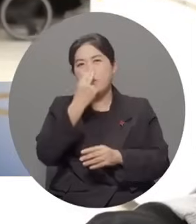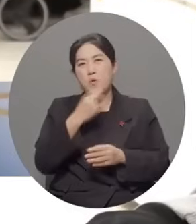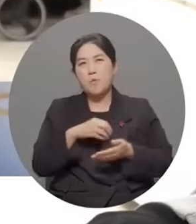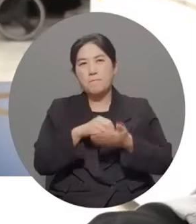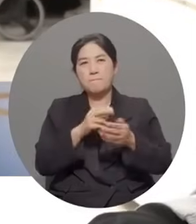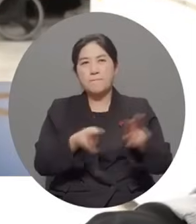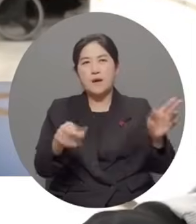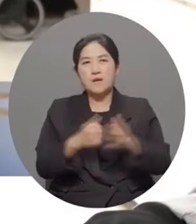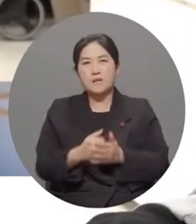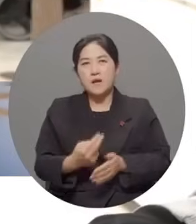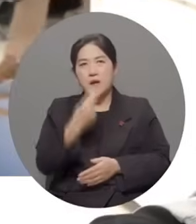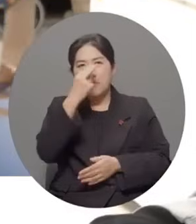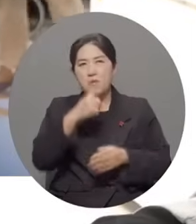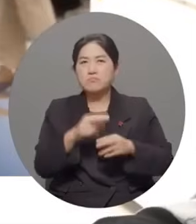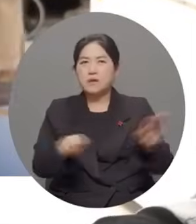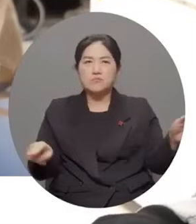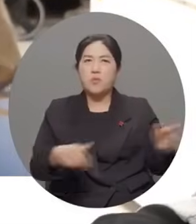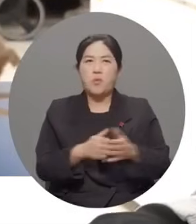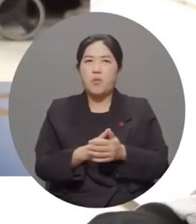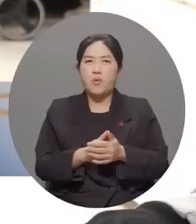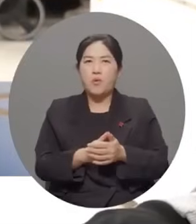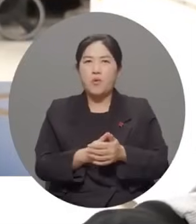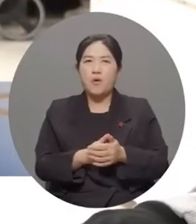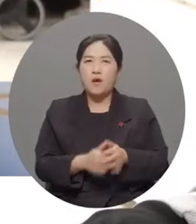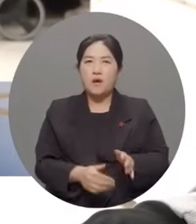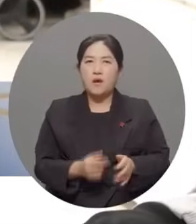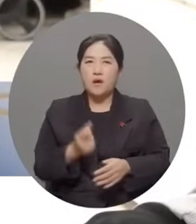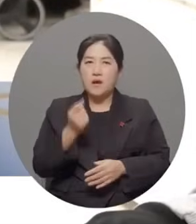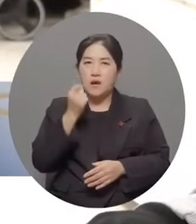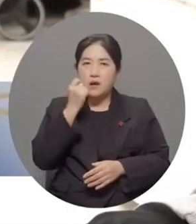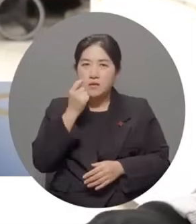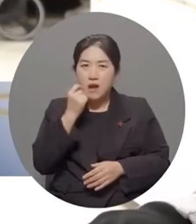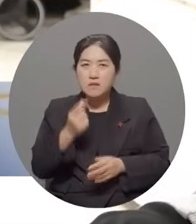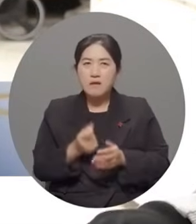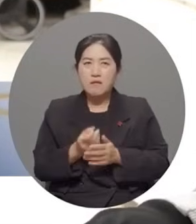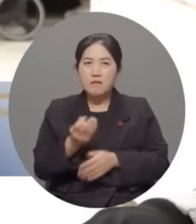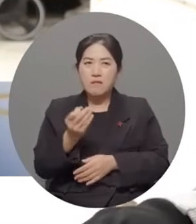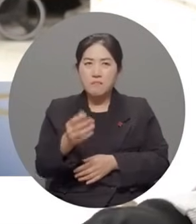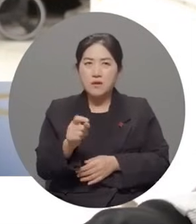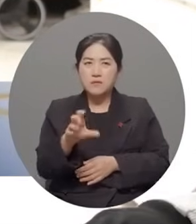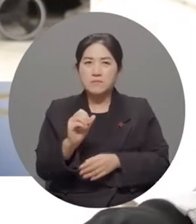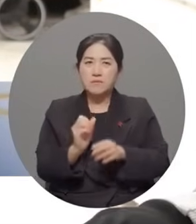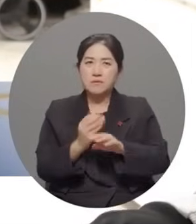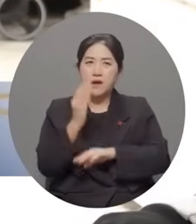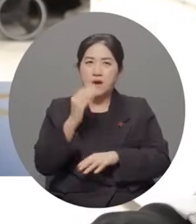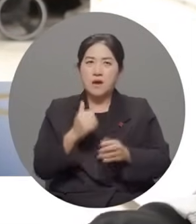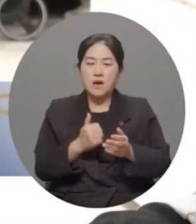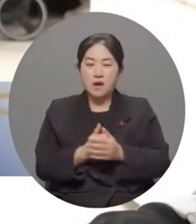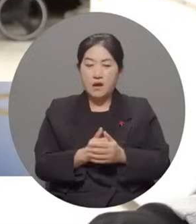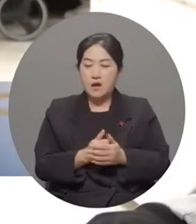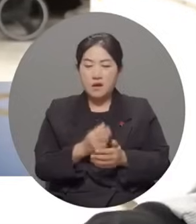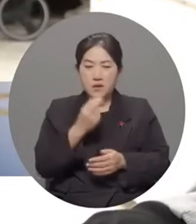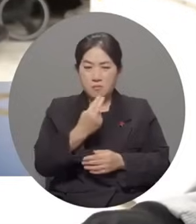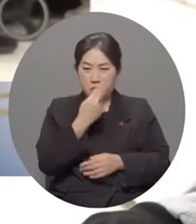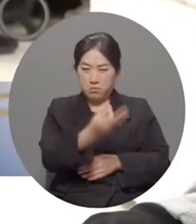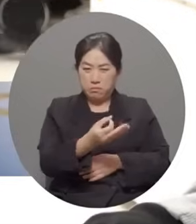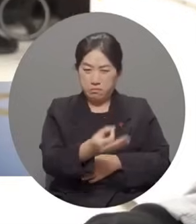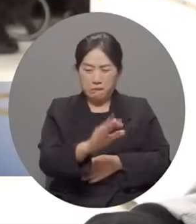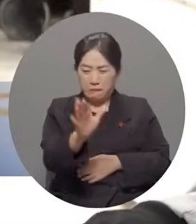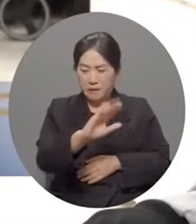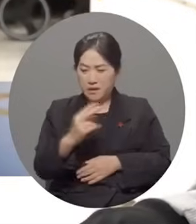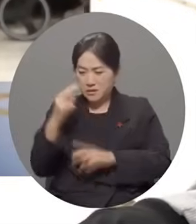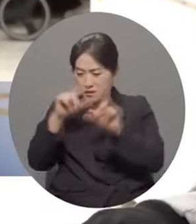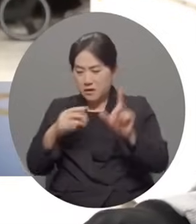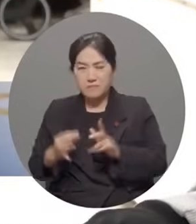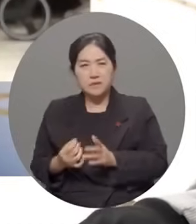오직해 보험료 걸 다 취소했어요. 다. 다들 그 10만 원이 넘으니까 너 생활비가